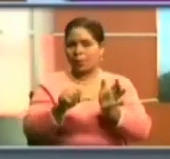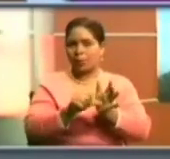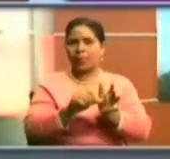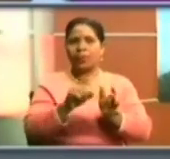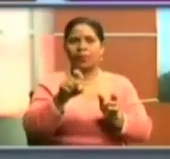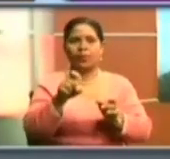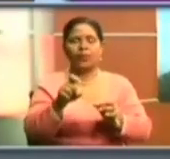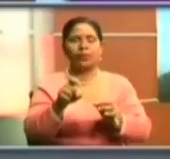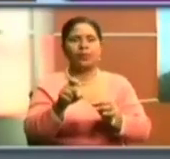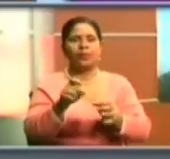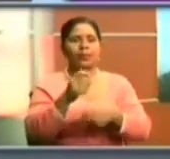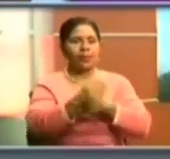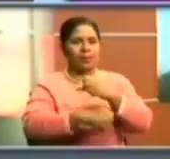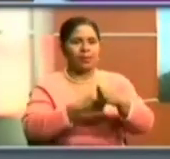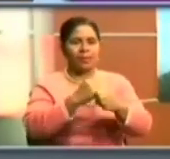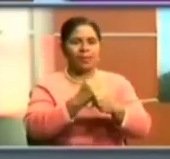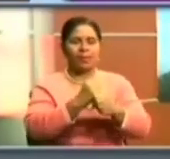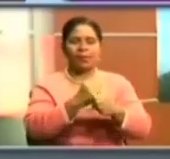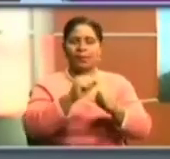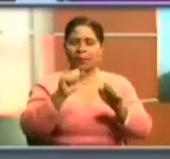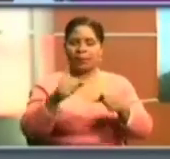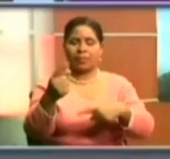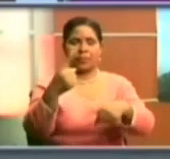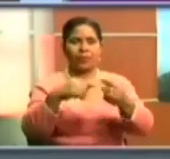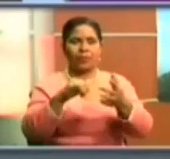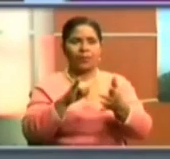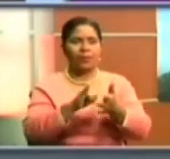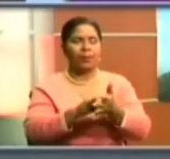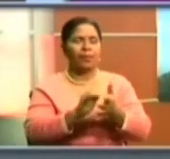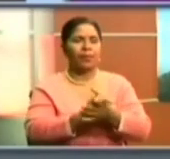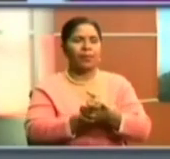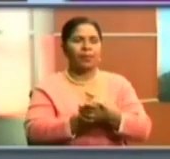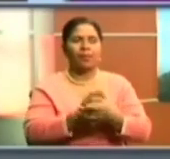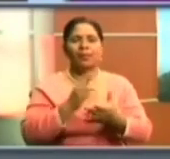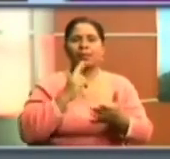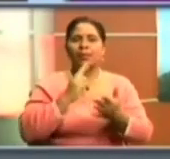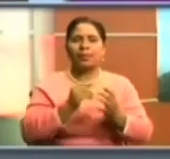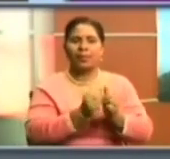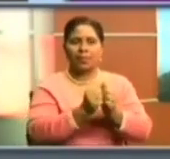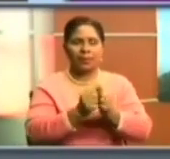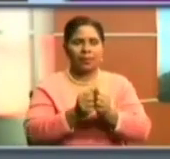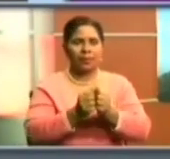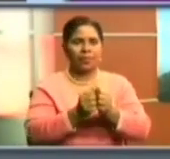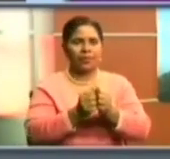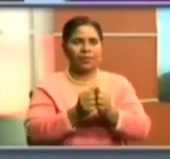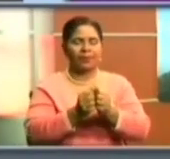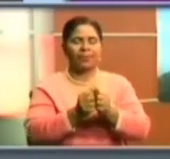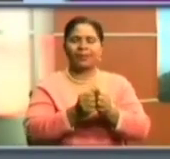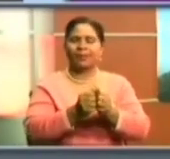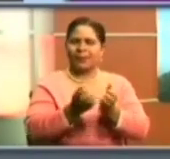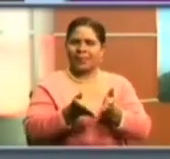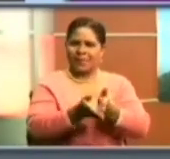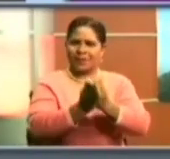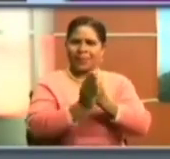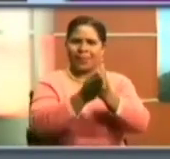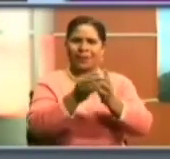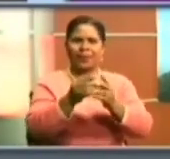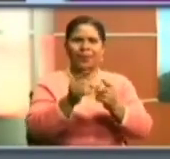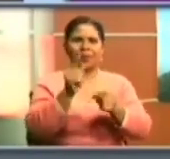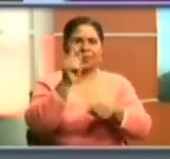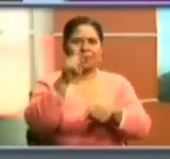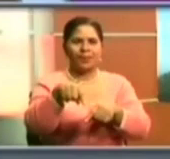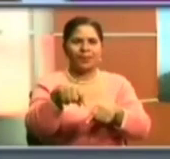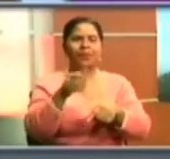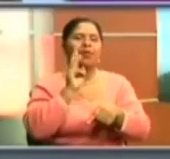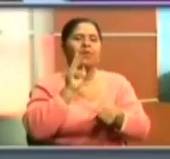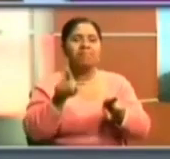avons développé dans l'année qui vient là qui a un rapport surtout avec taxi sur l'eau et pour nous voir comment nous cas